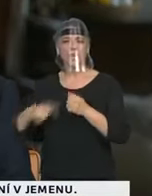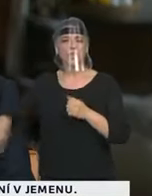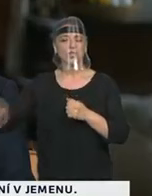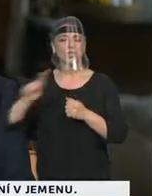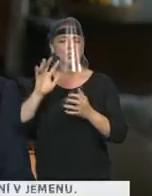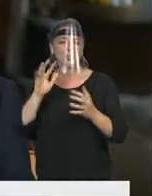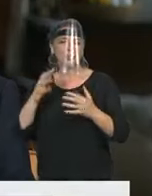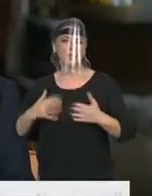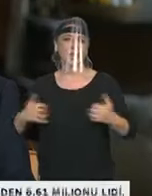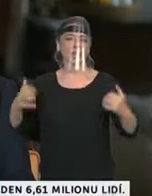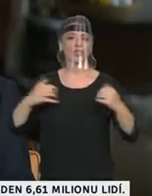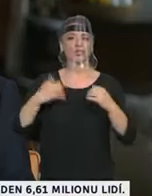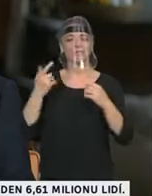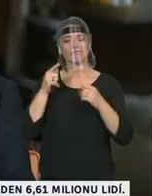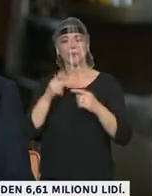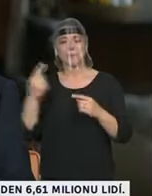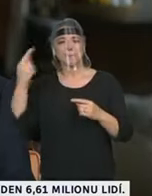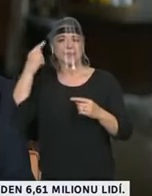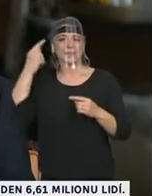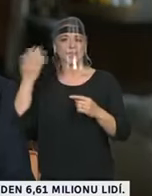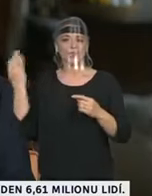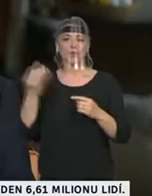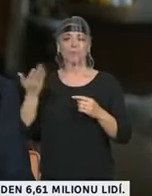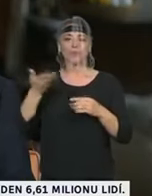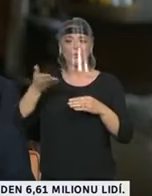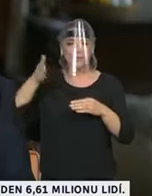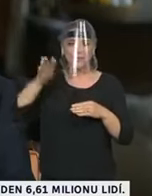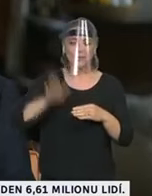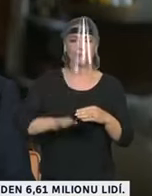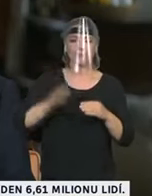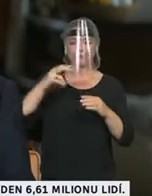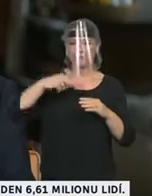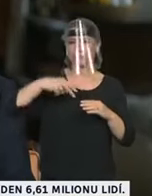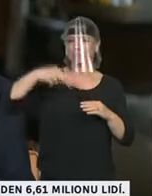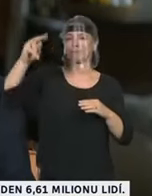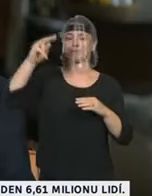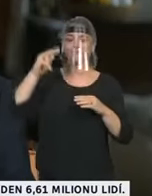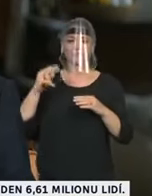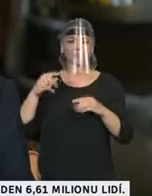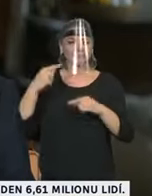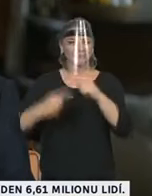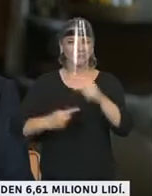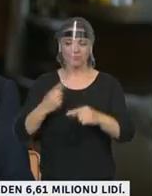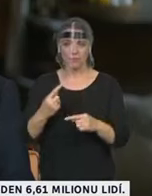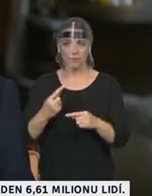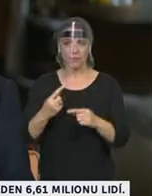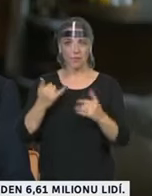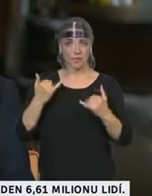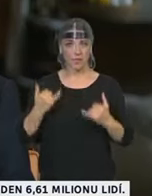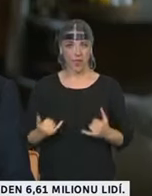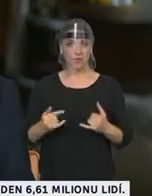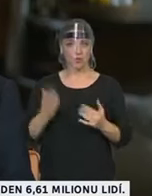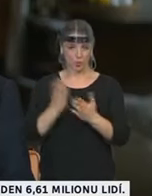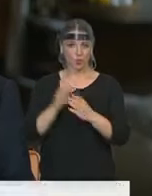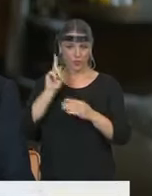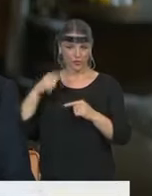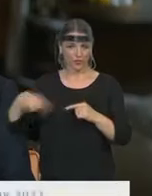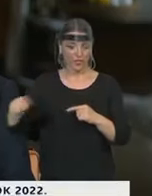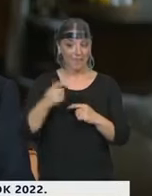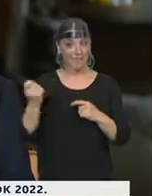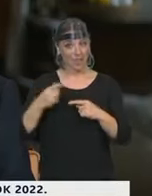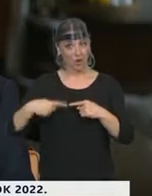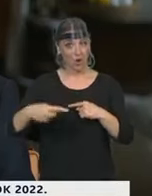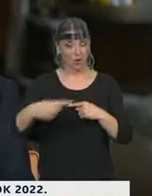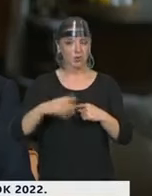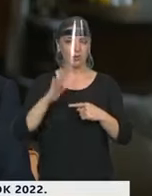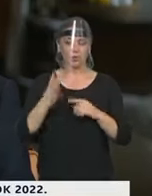života, vzkříšení, svátek naděje. Letos ale budou Velikonoce, jak už určitě víte, úplně